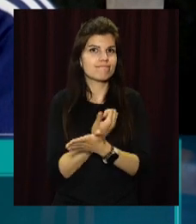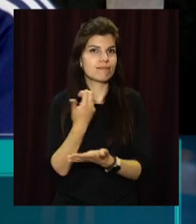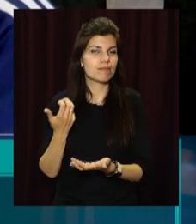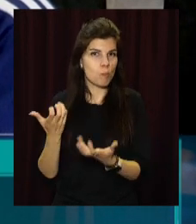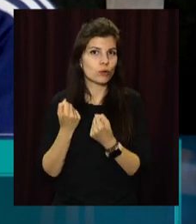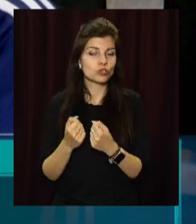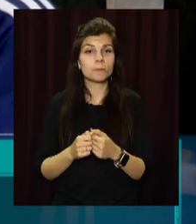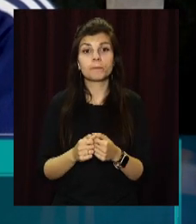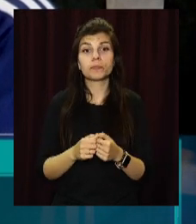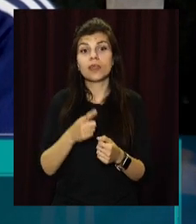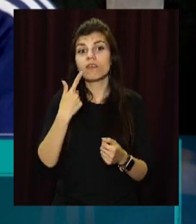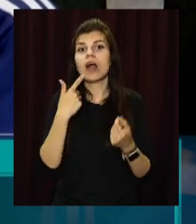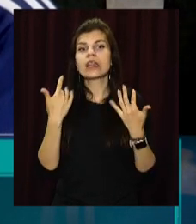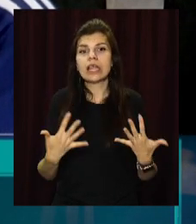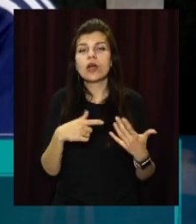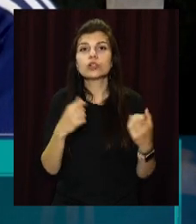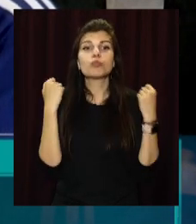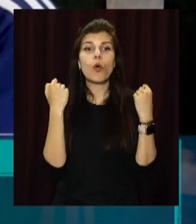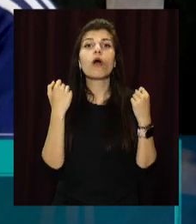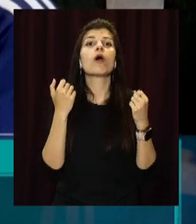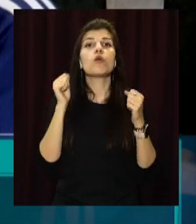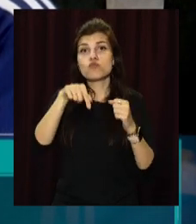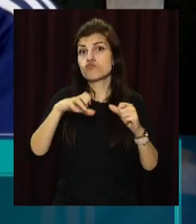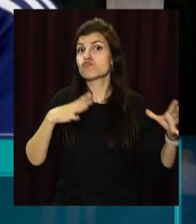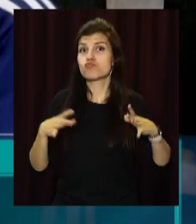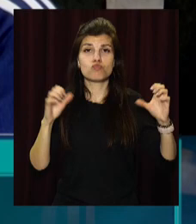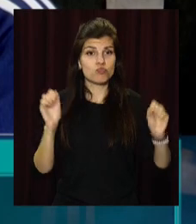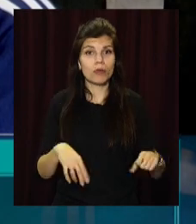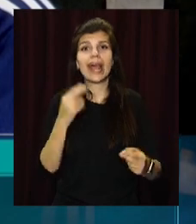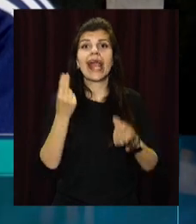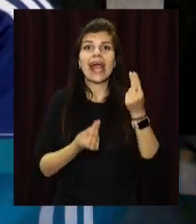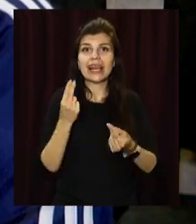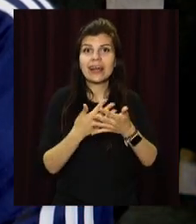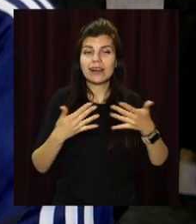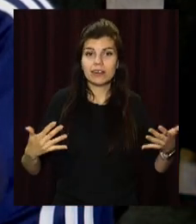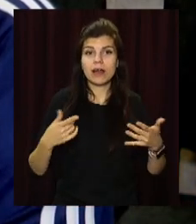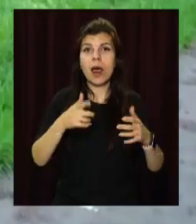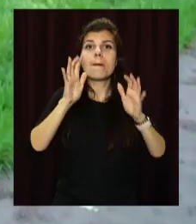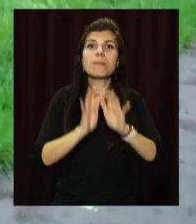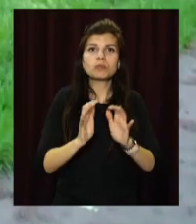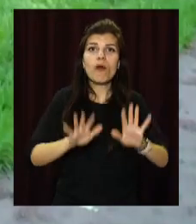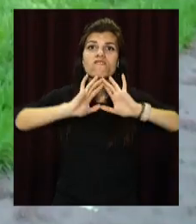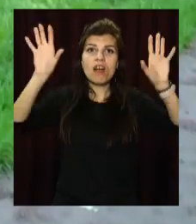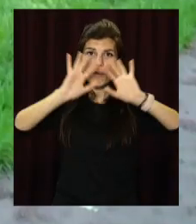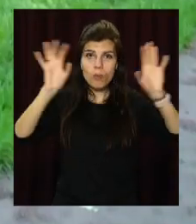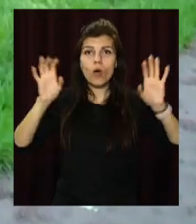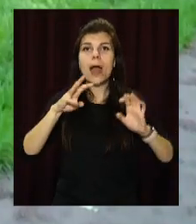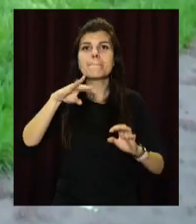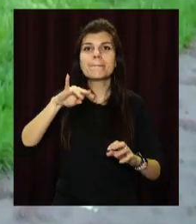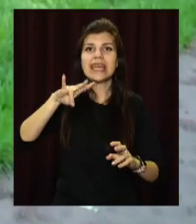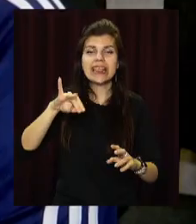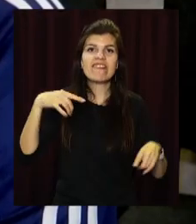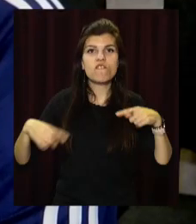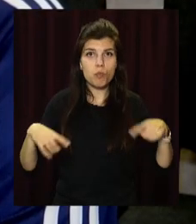буде включати декілька видів спорту. Це в основному ігрові Віди спорту – баскетбол, волейбол та міні-футбол.